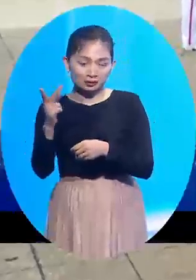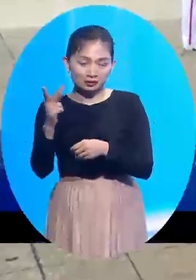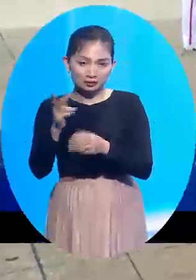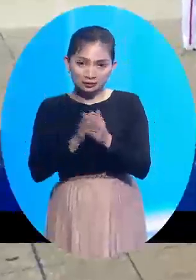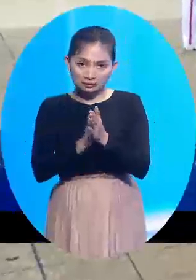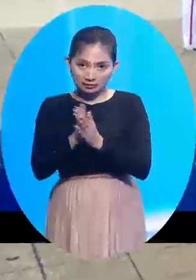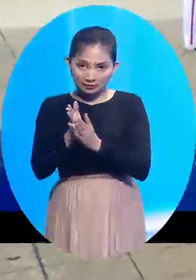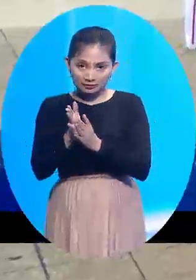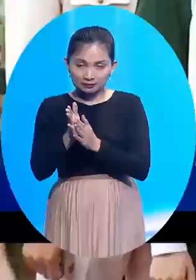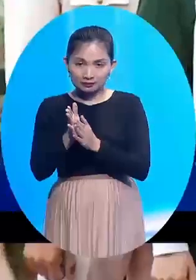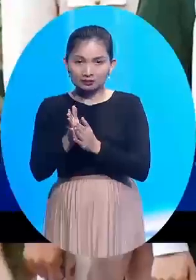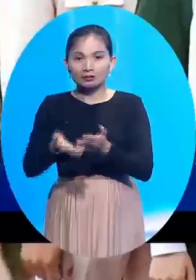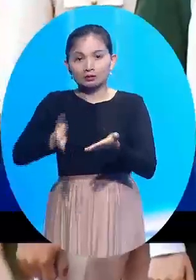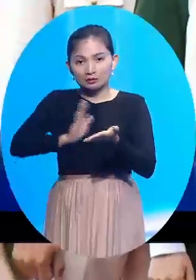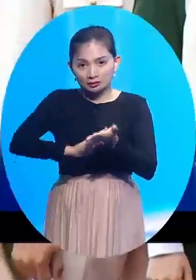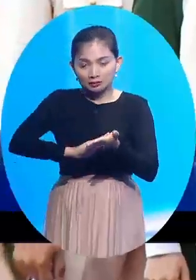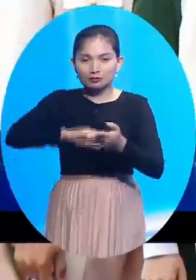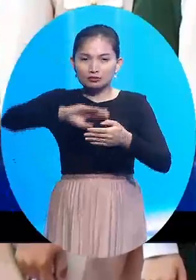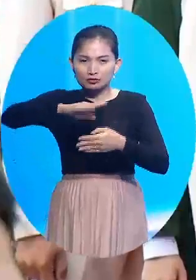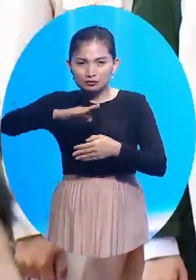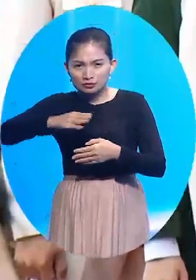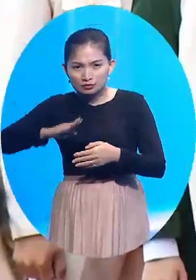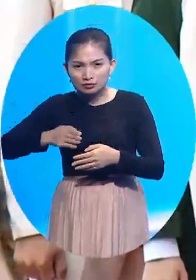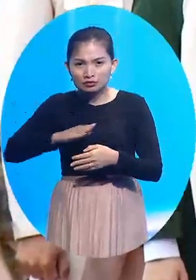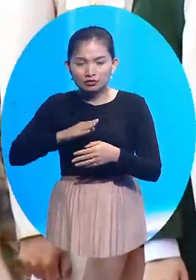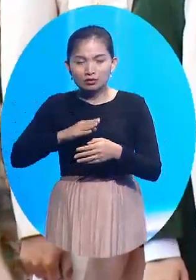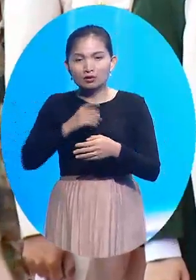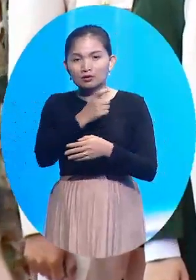2022-2027. Bổ sung sửa đổi điều lệ đoàn và thông qua điều lệ đoàn